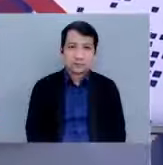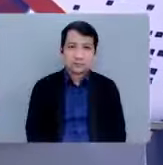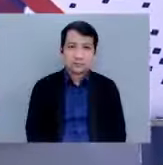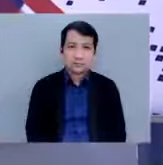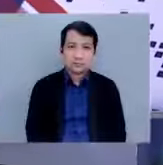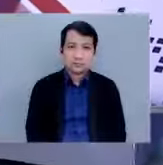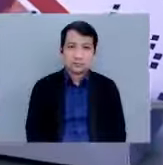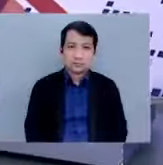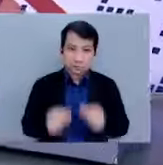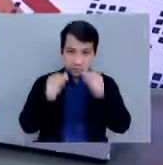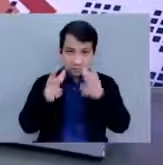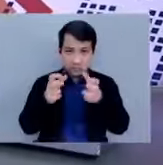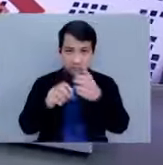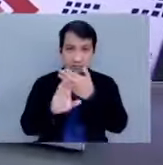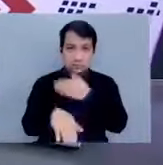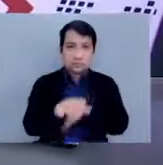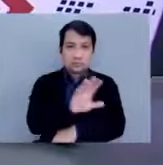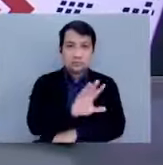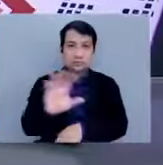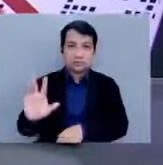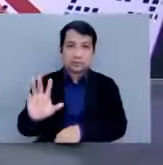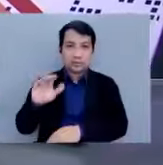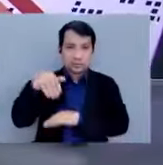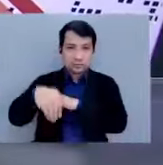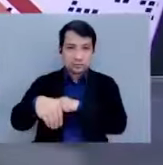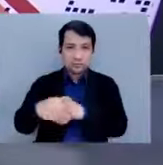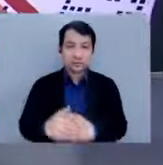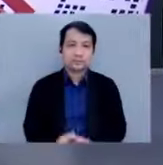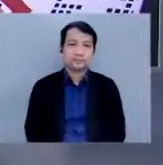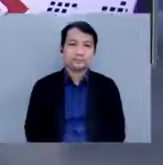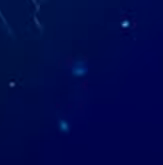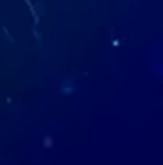Tutok lang mga kapatid dito sa Frontline Tonight.